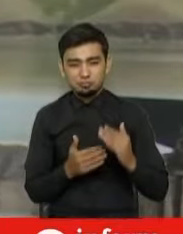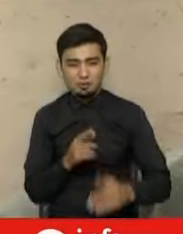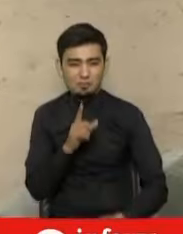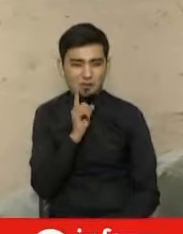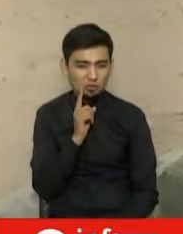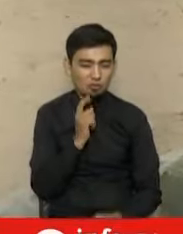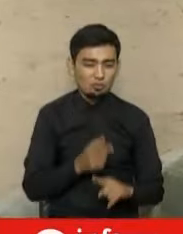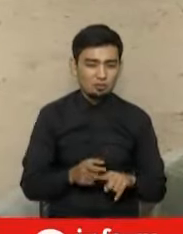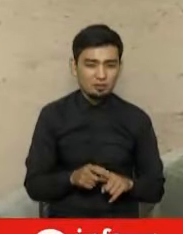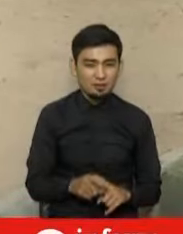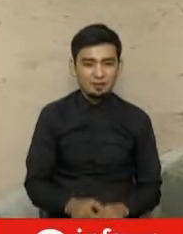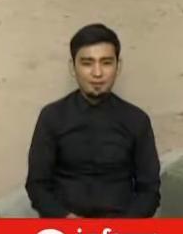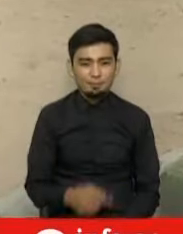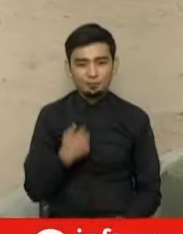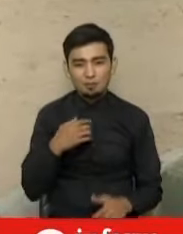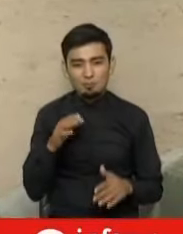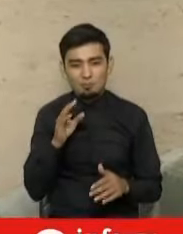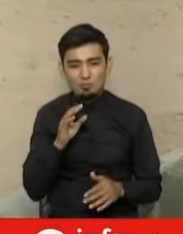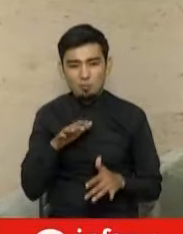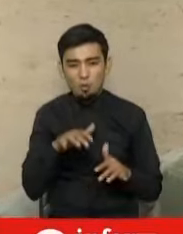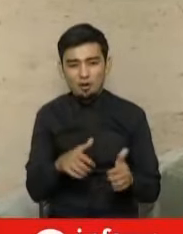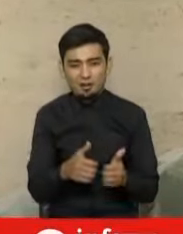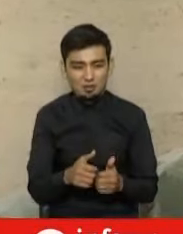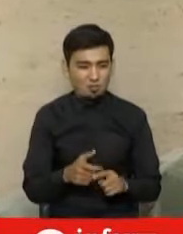молодежи. Спуститься к пляжу там очень грязно.